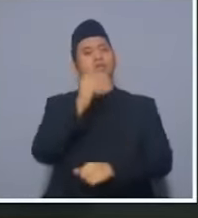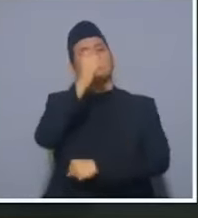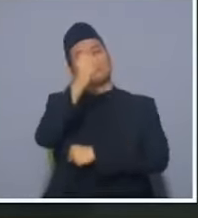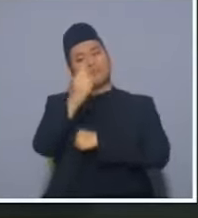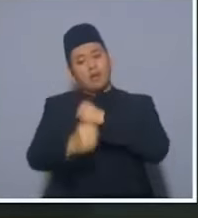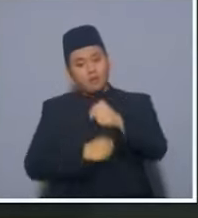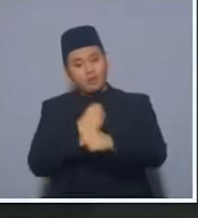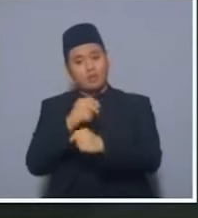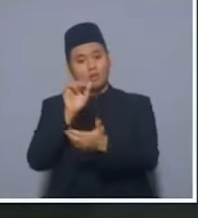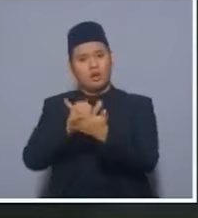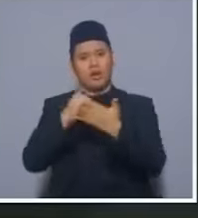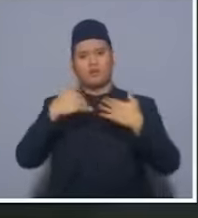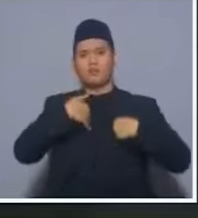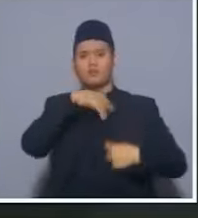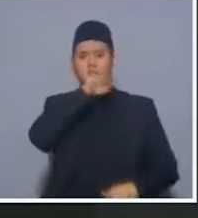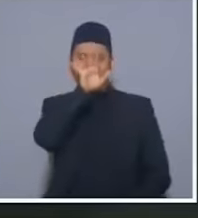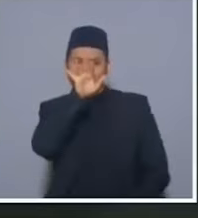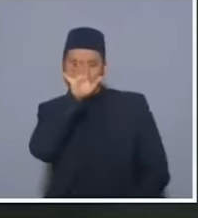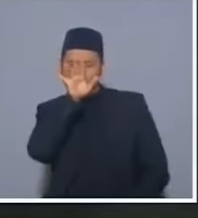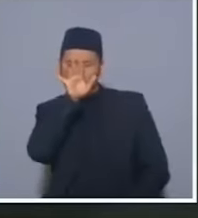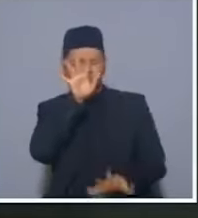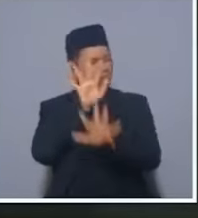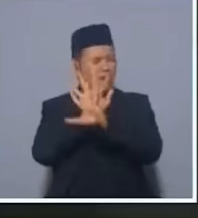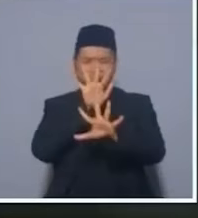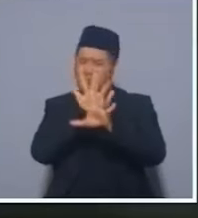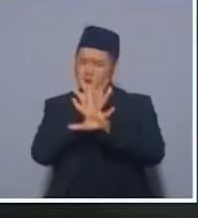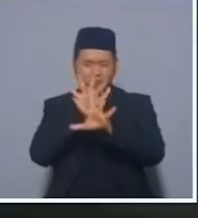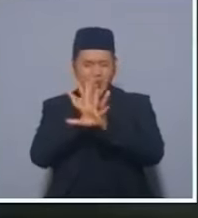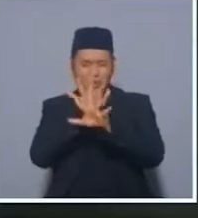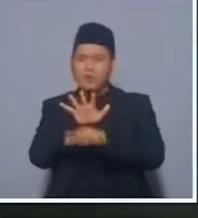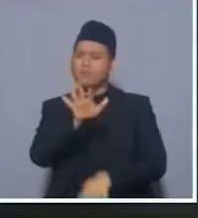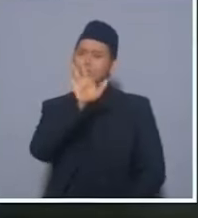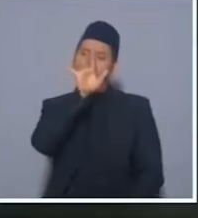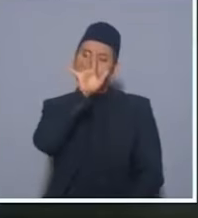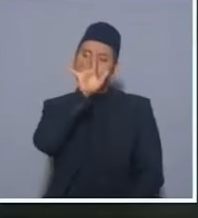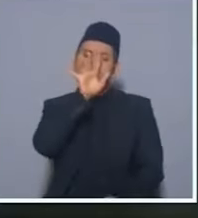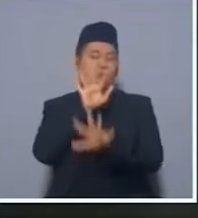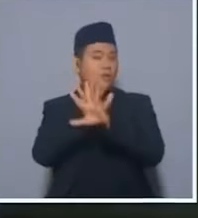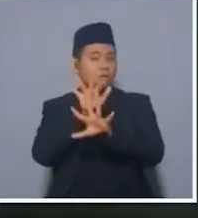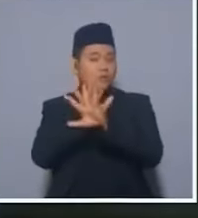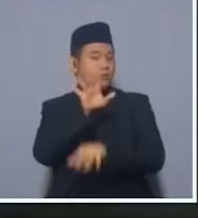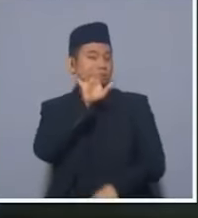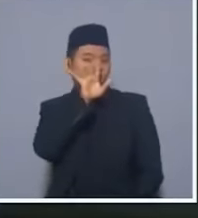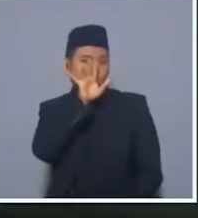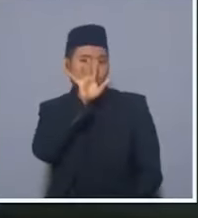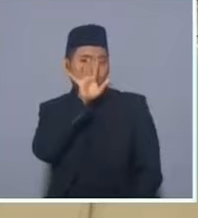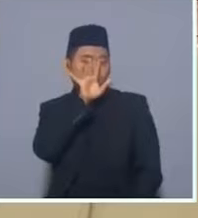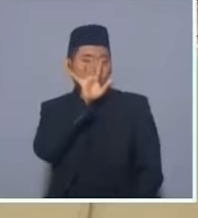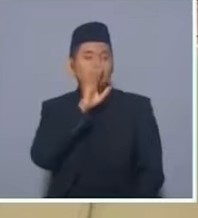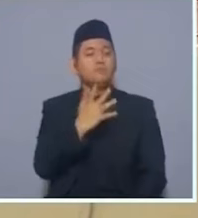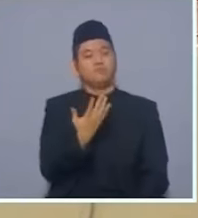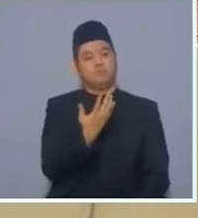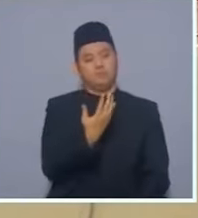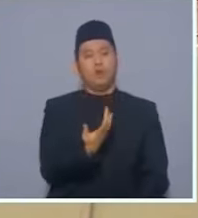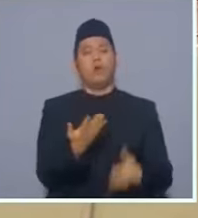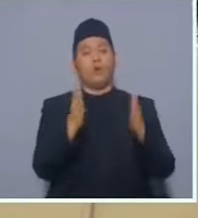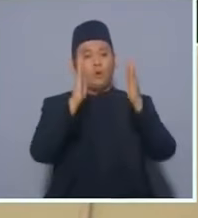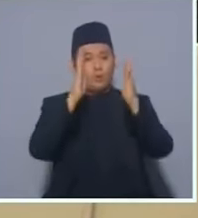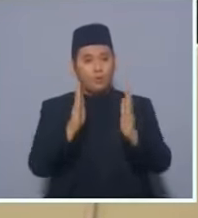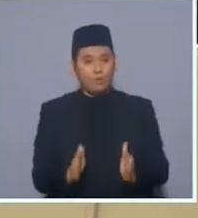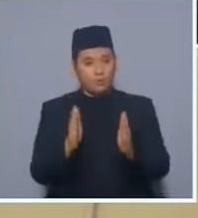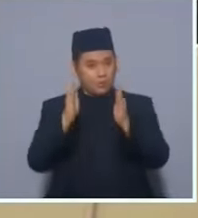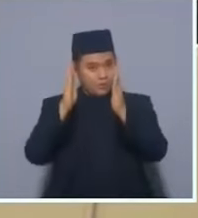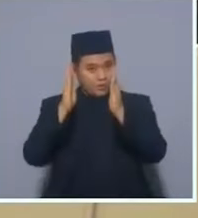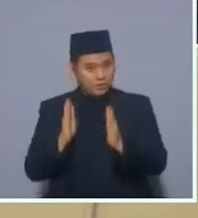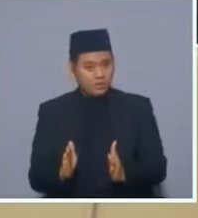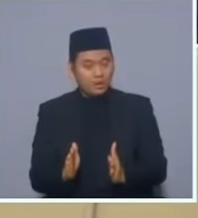dengan tipu daya. Di mana kata-kata pendusta dibenarkan dan kata-kata didustakan pula orang yang